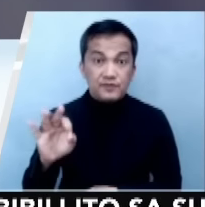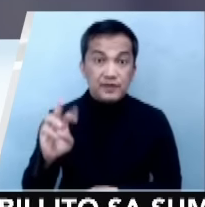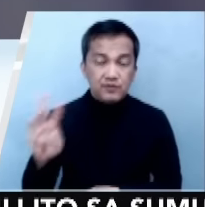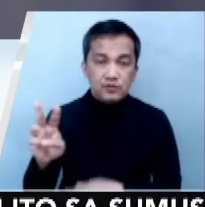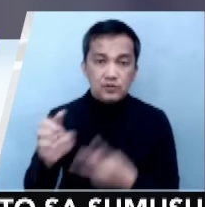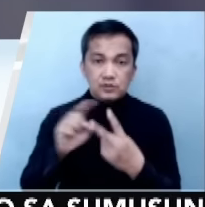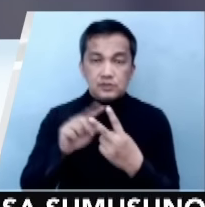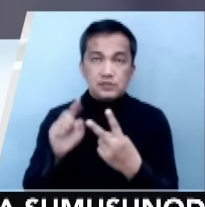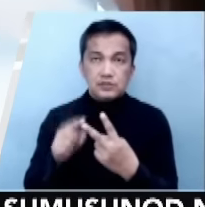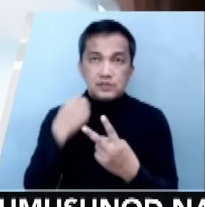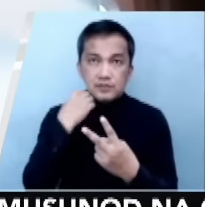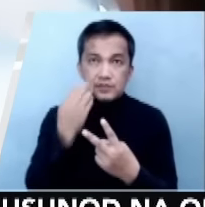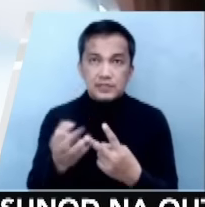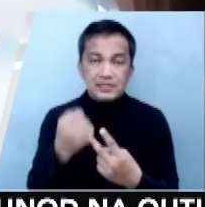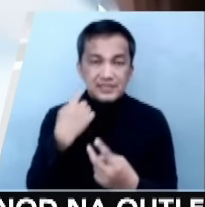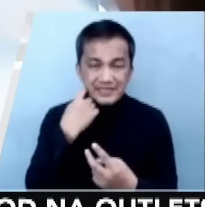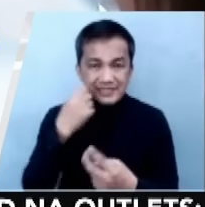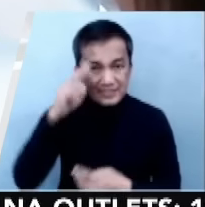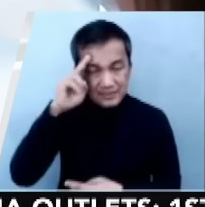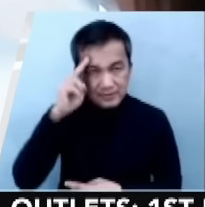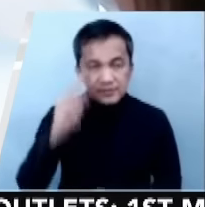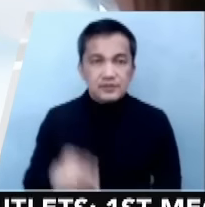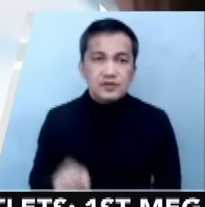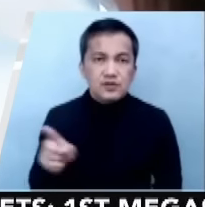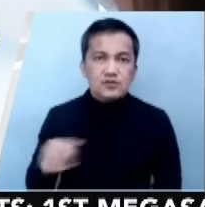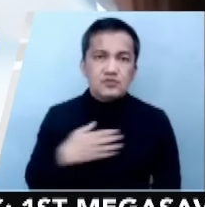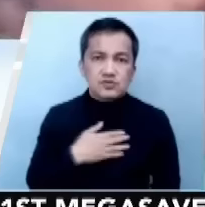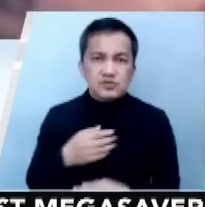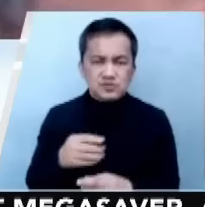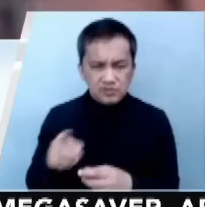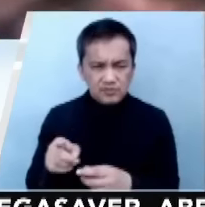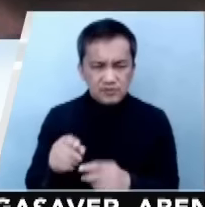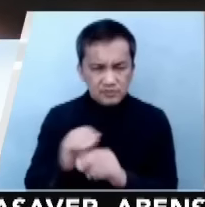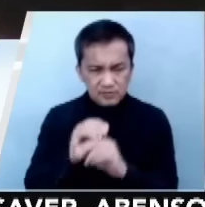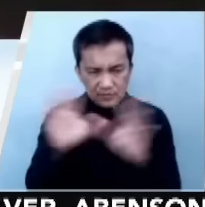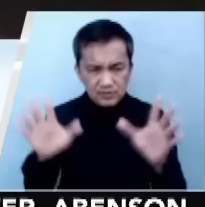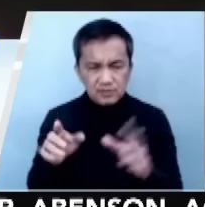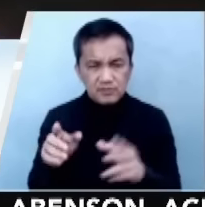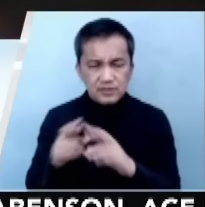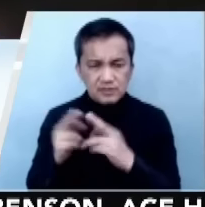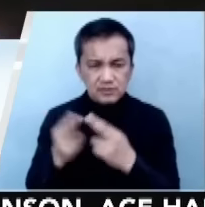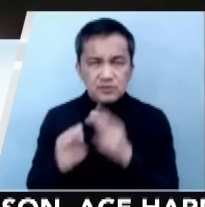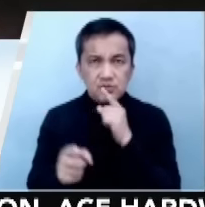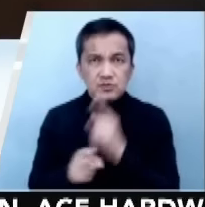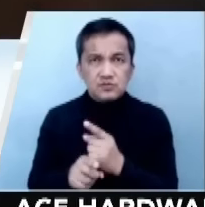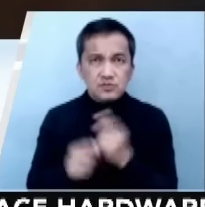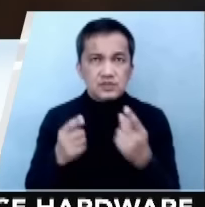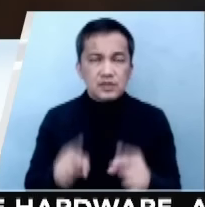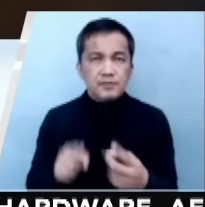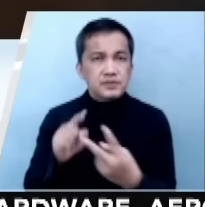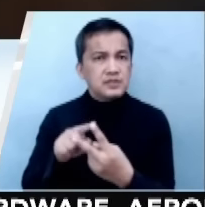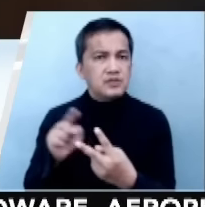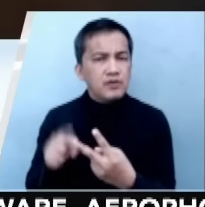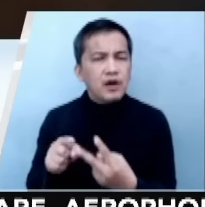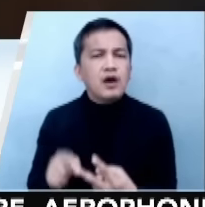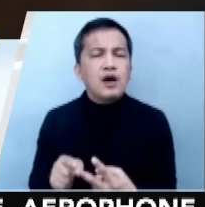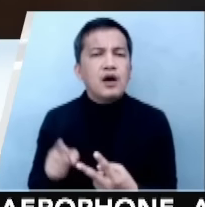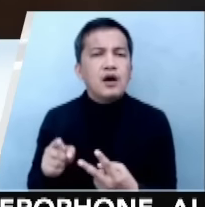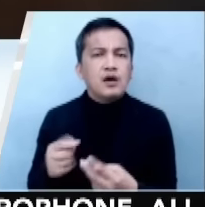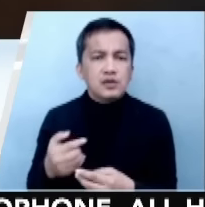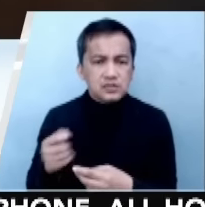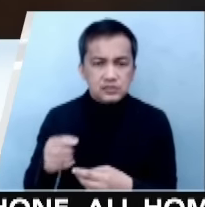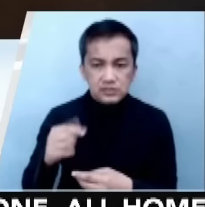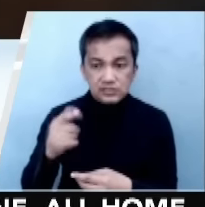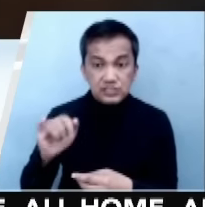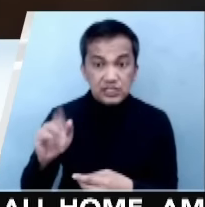kamakailan sa Saudi Arabia. Gustong mabigyan linaw ng mga kaanak ang tunay na sinapit ng dalawa. Sa kaso ni Jeline,